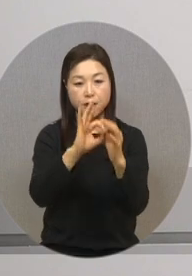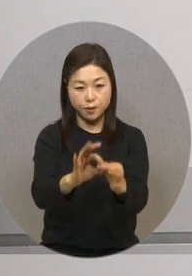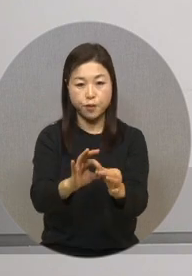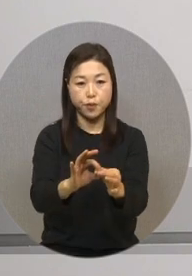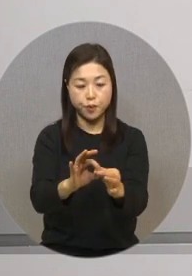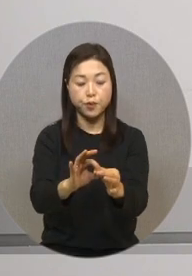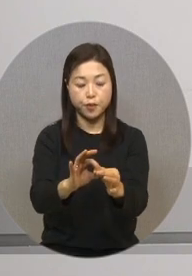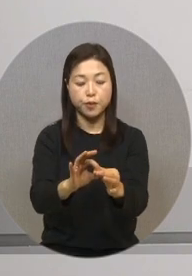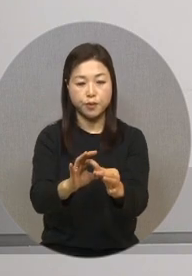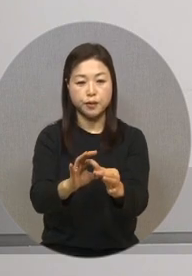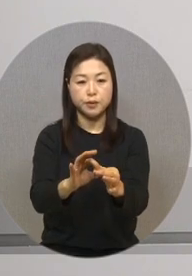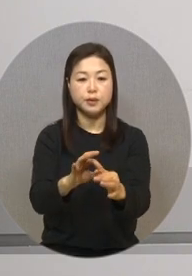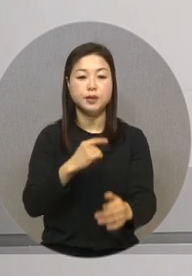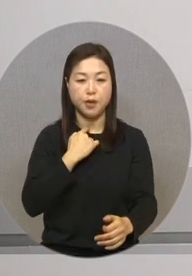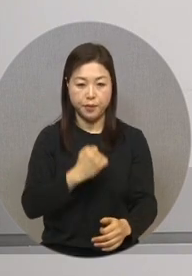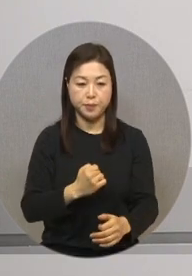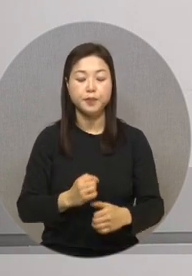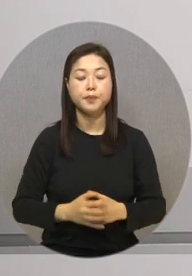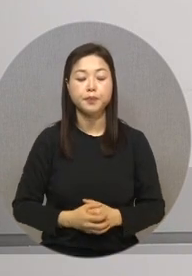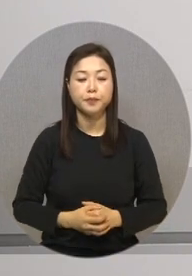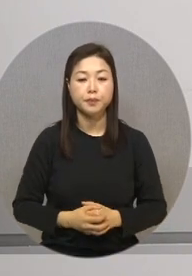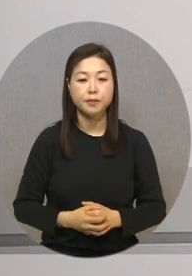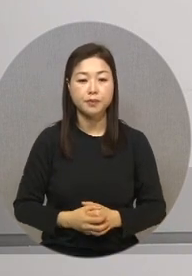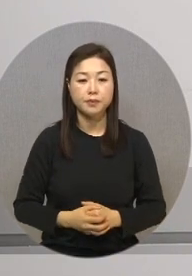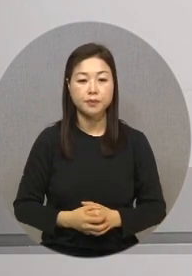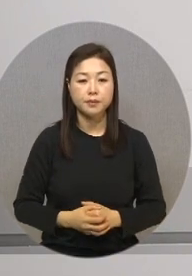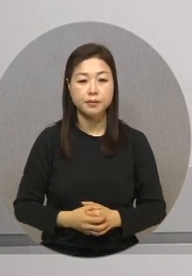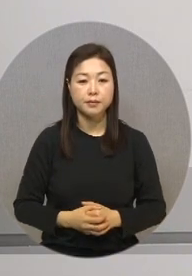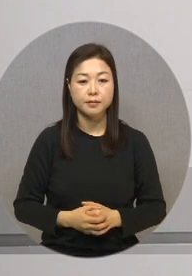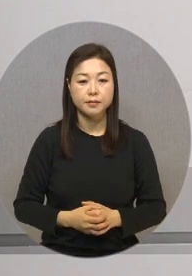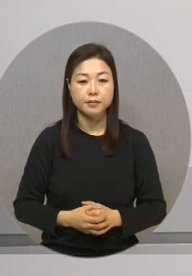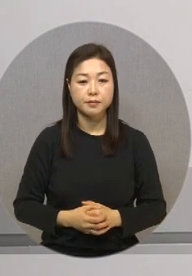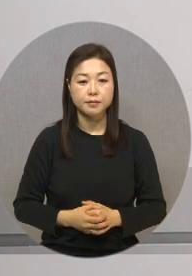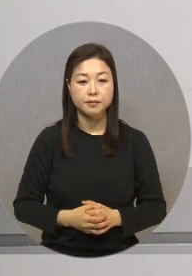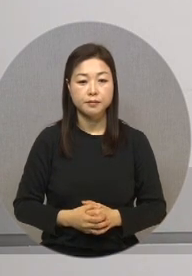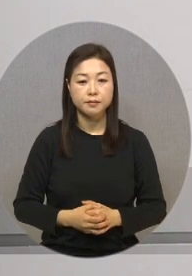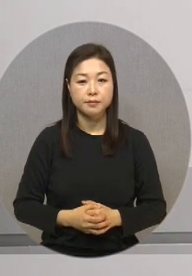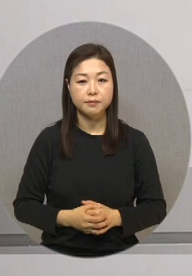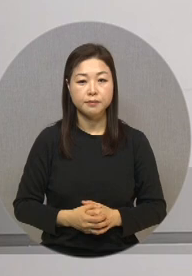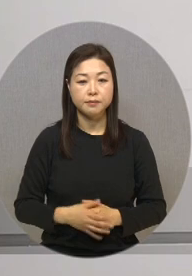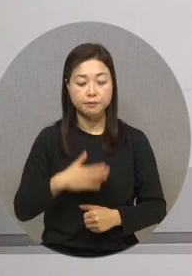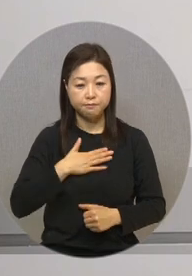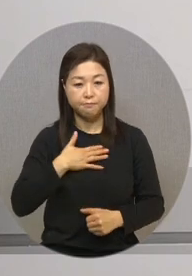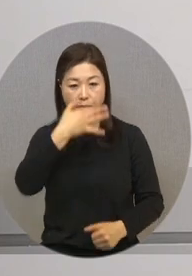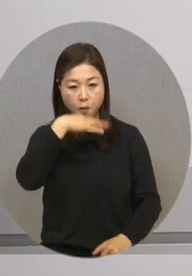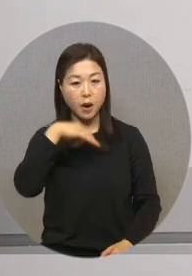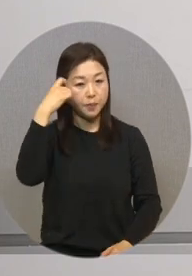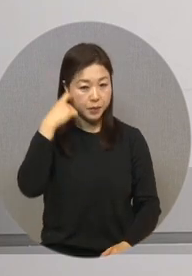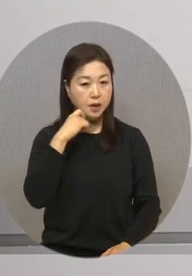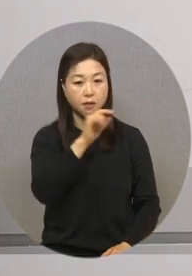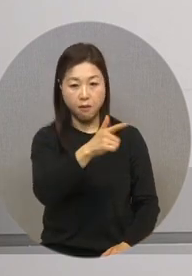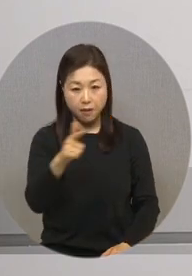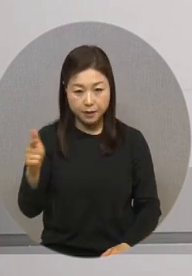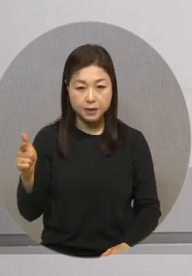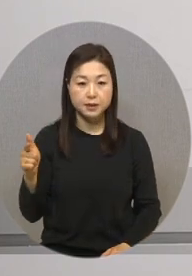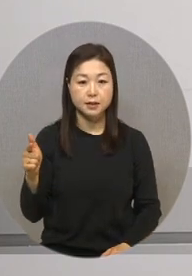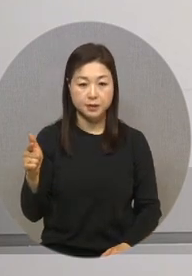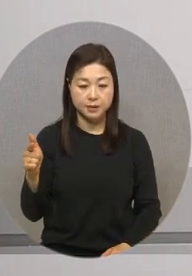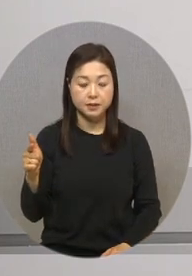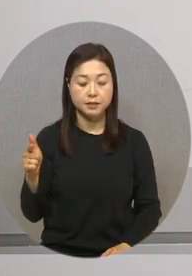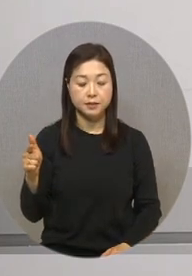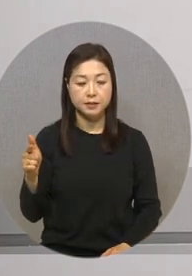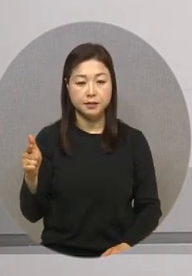작게 계속 해오고 있었는데 하면서 여러 가지 보람을 많이 느꼈고